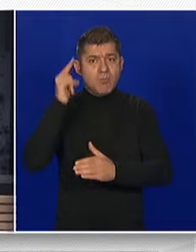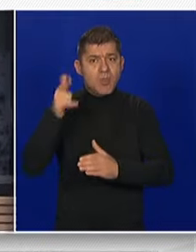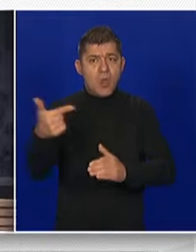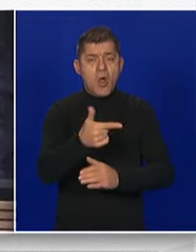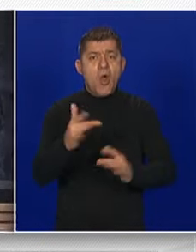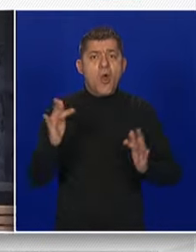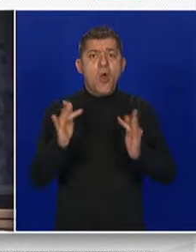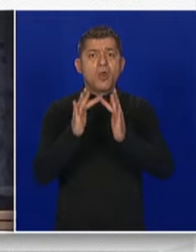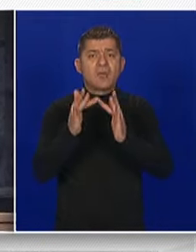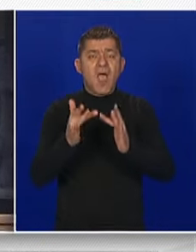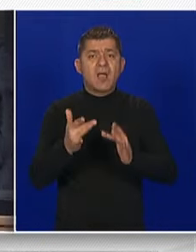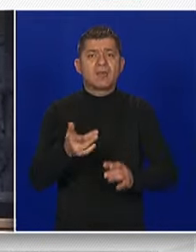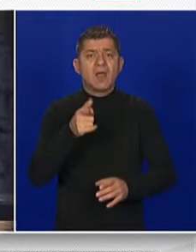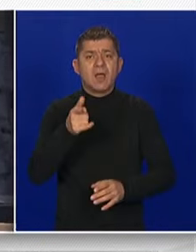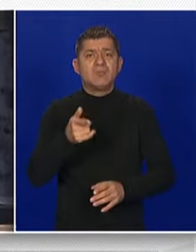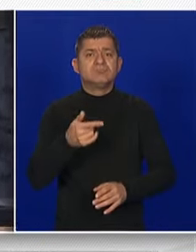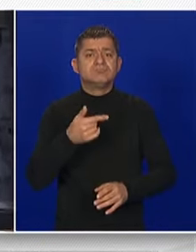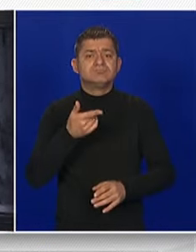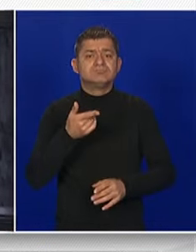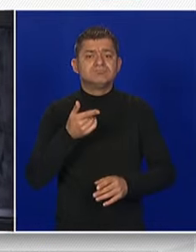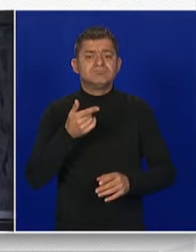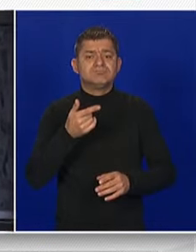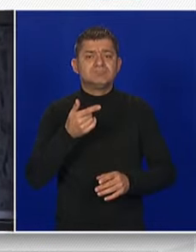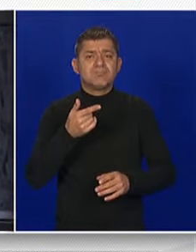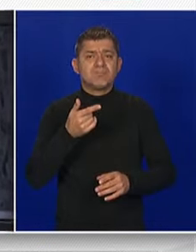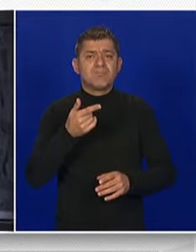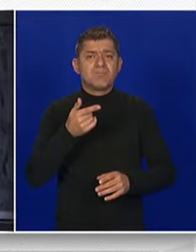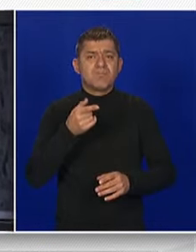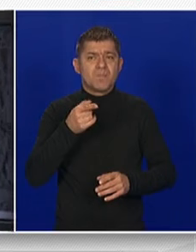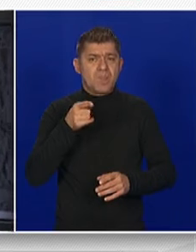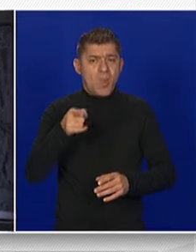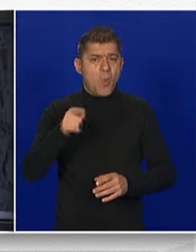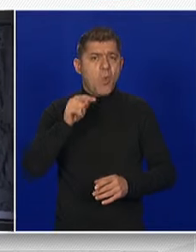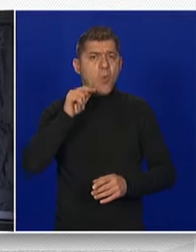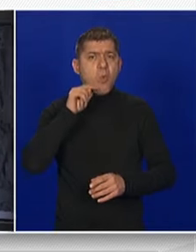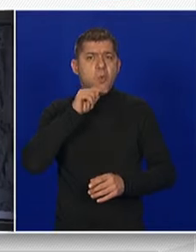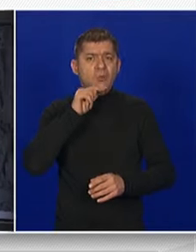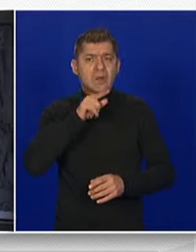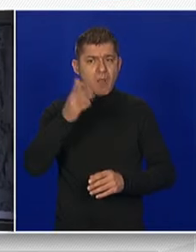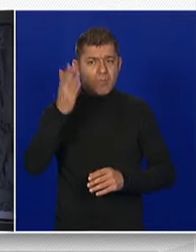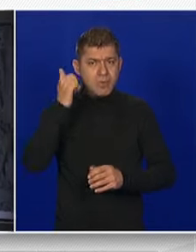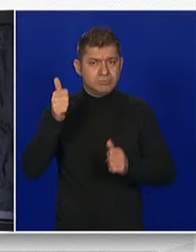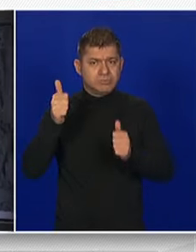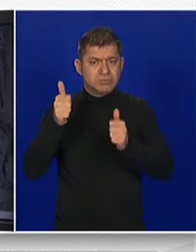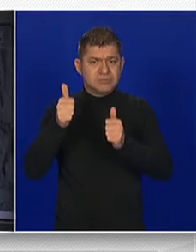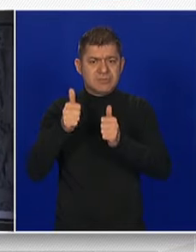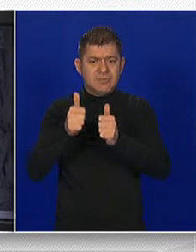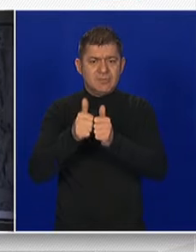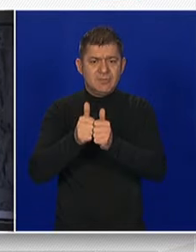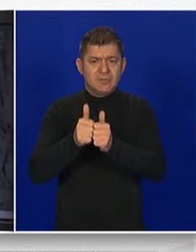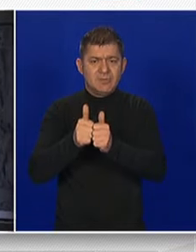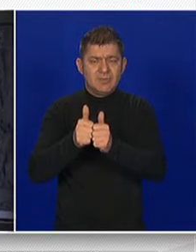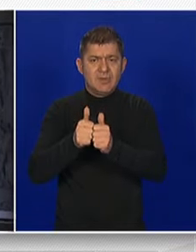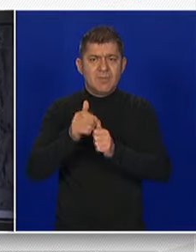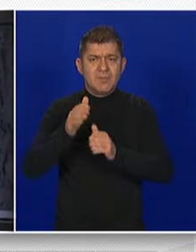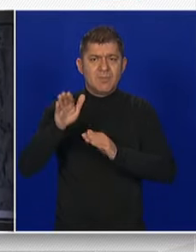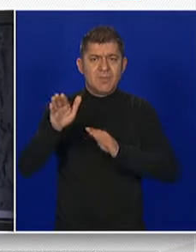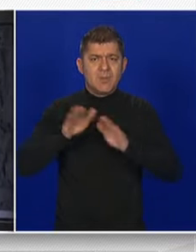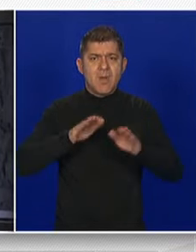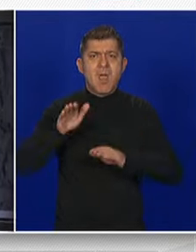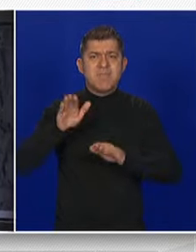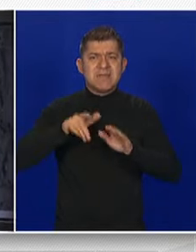I s obzirom prema tome da je on u utorak bio s ministrom Banožićem, hoće li tu